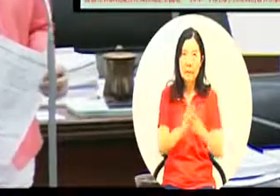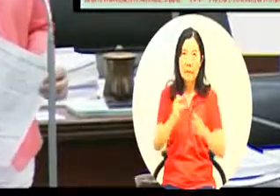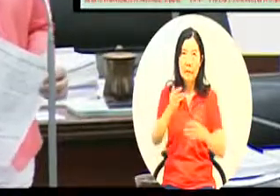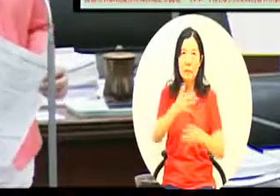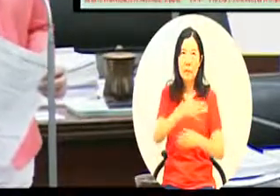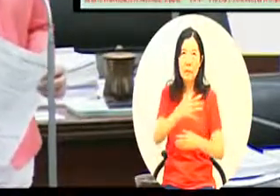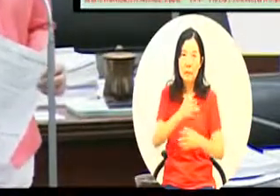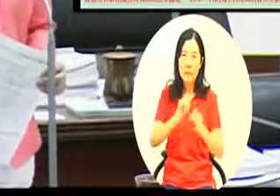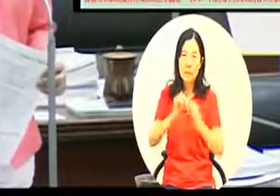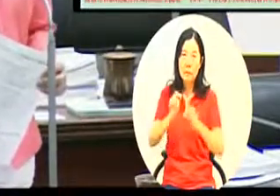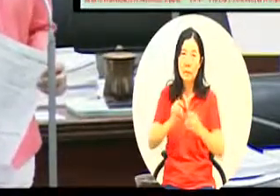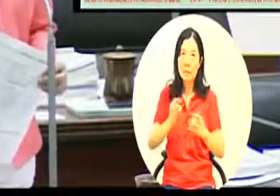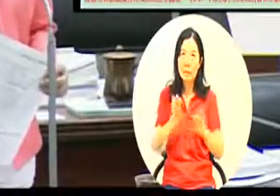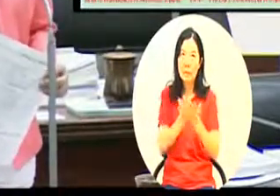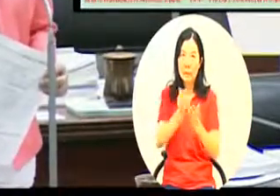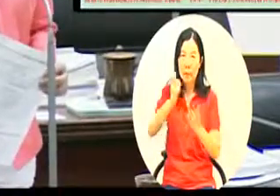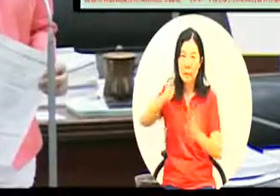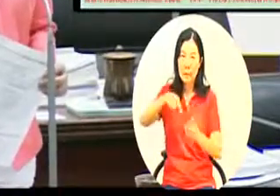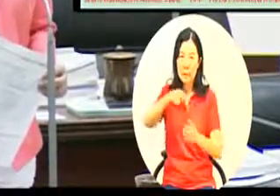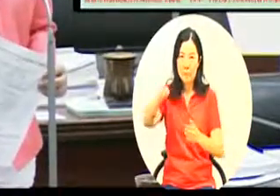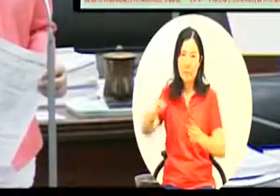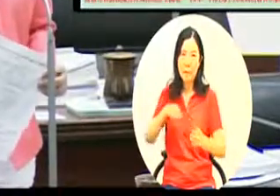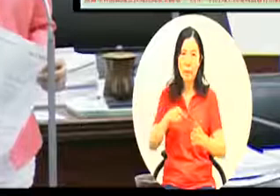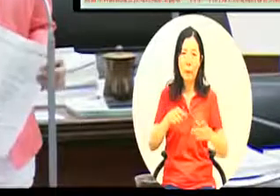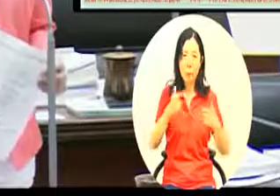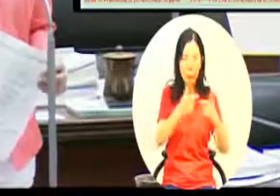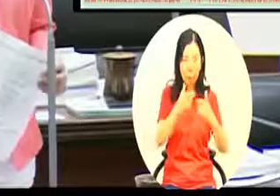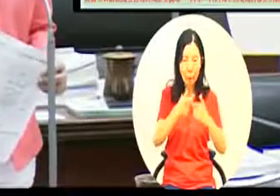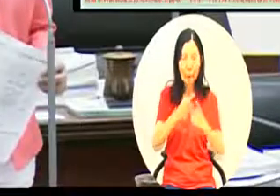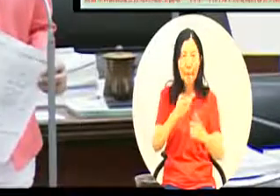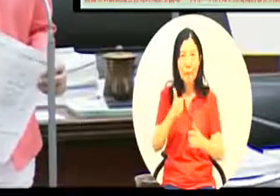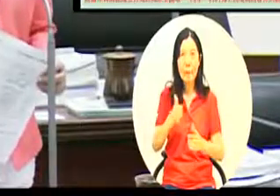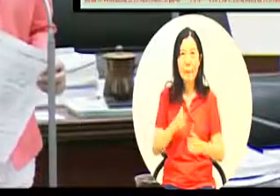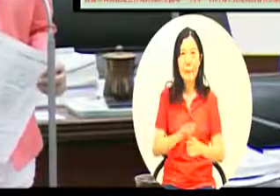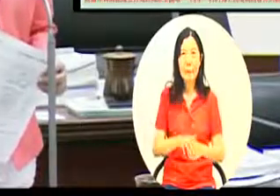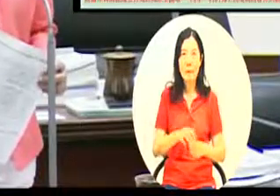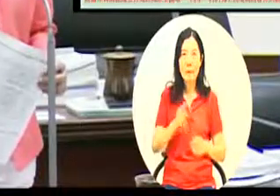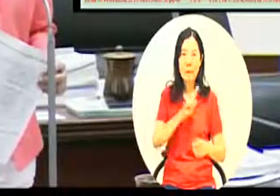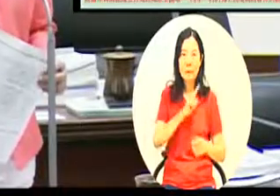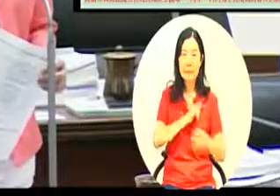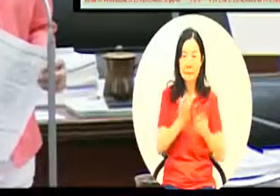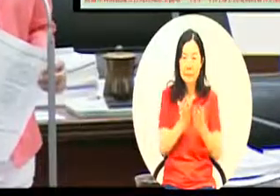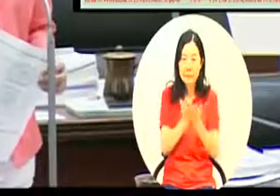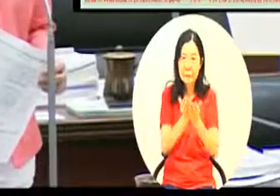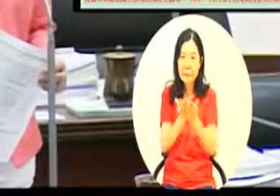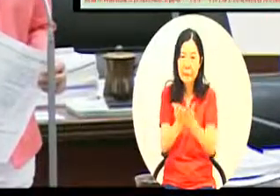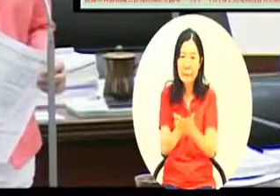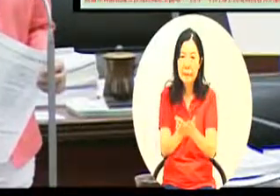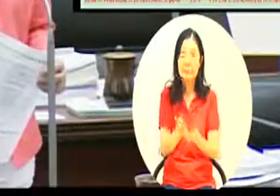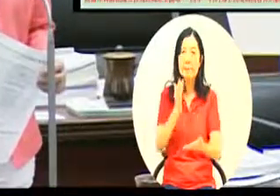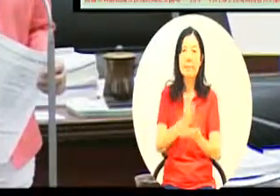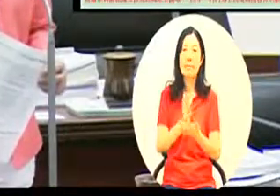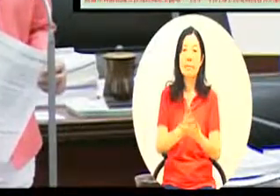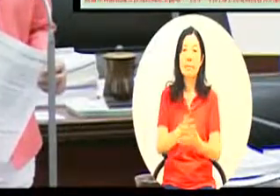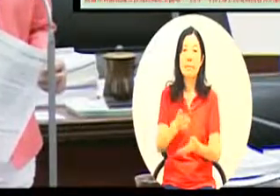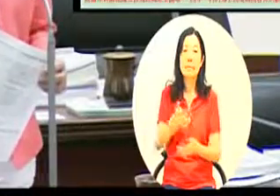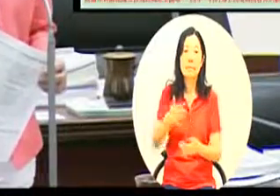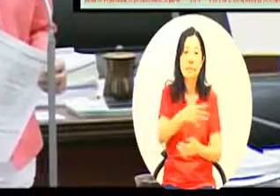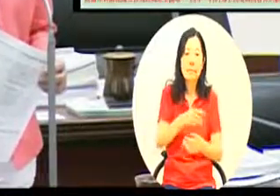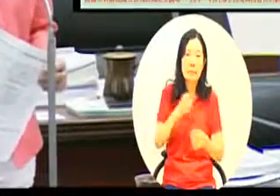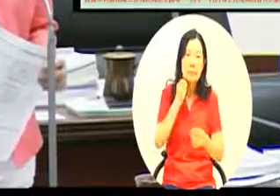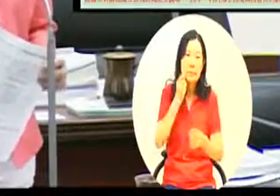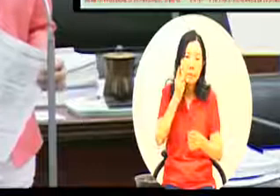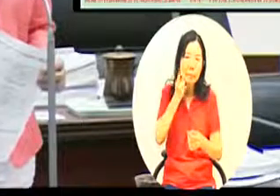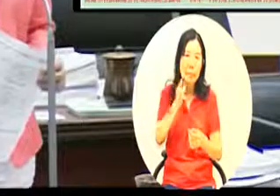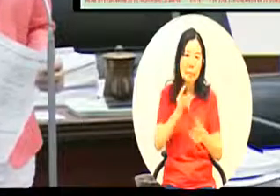体的船长他们都非常的配合，他们将自己的船只呢停驶将近一个月的时